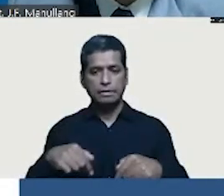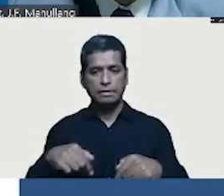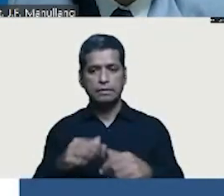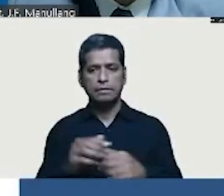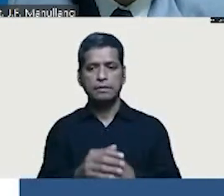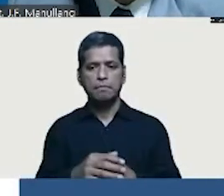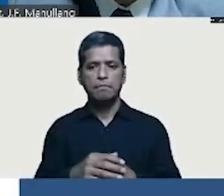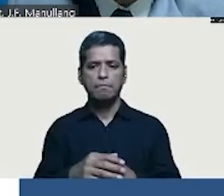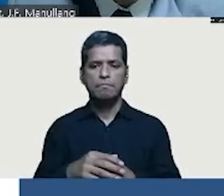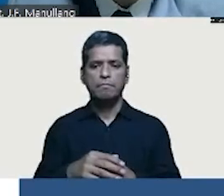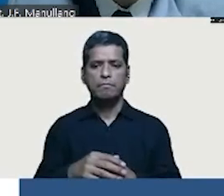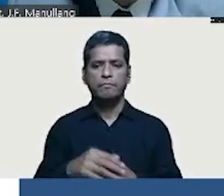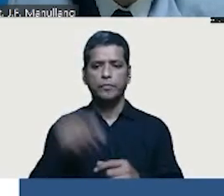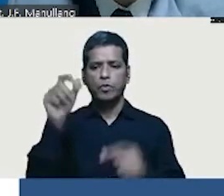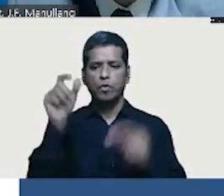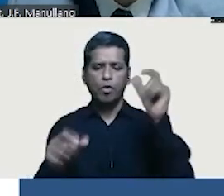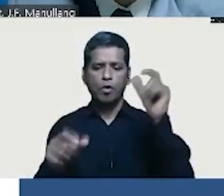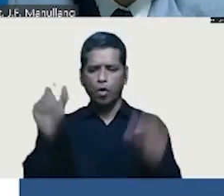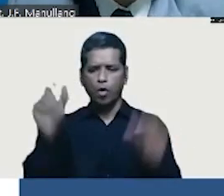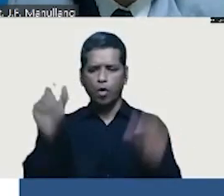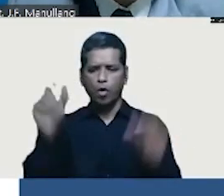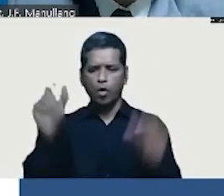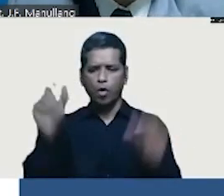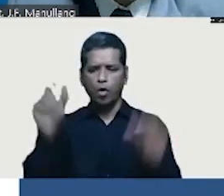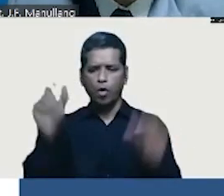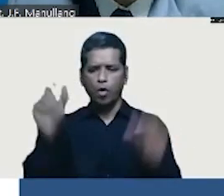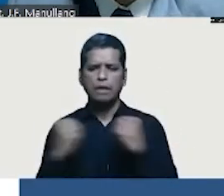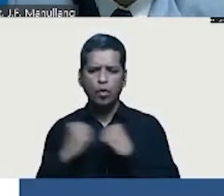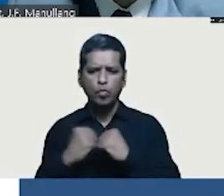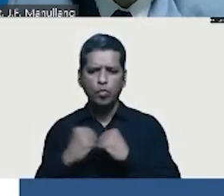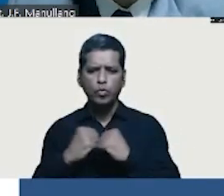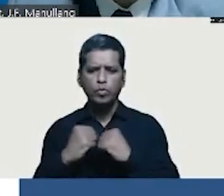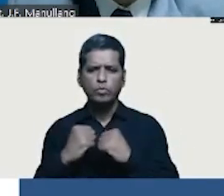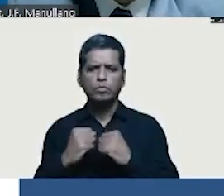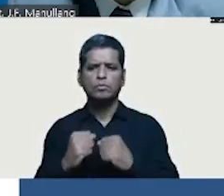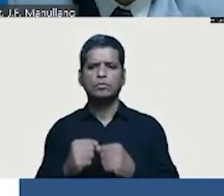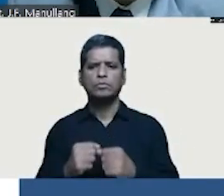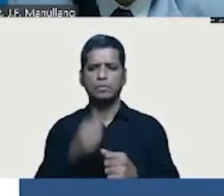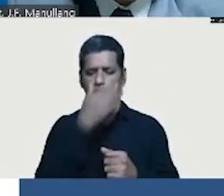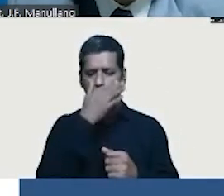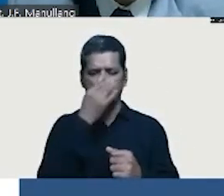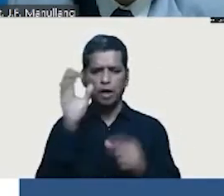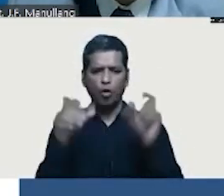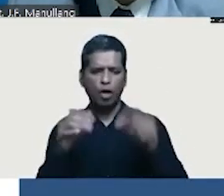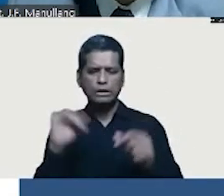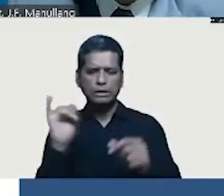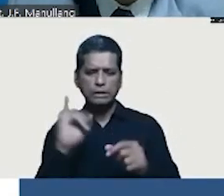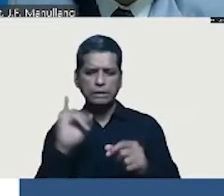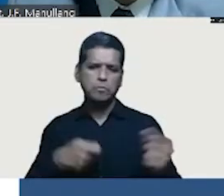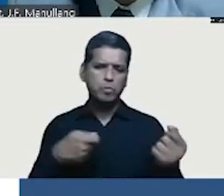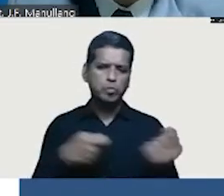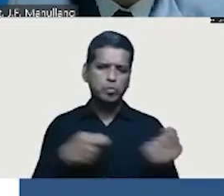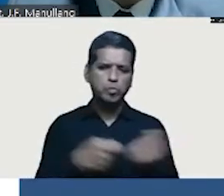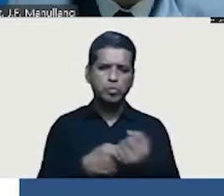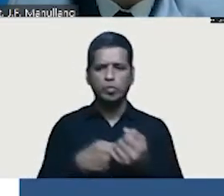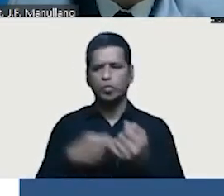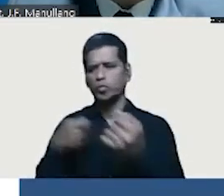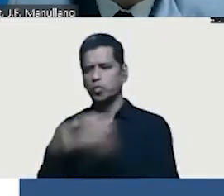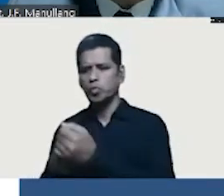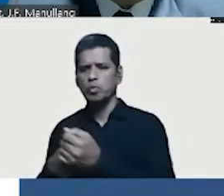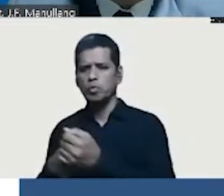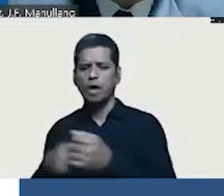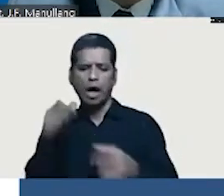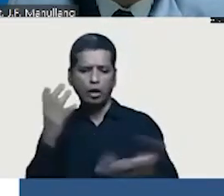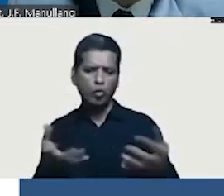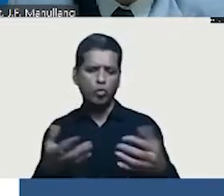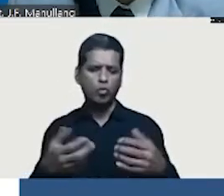sedang mengancam jiwa kita sedang berupaya menghabisi kita tetapi jikalau kita tetap percaya kepada Tuhan